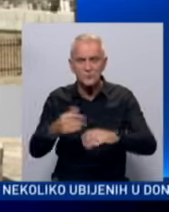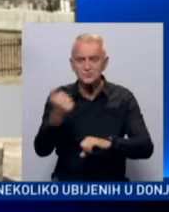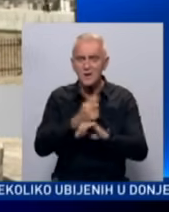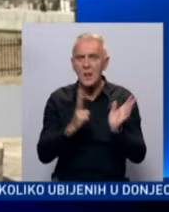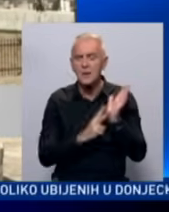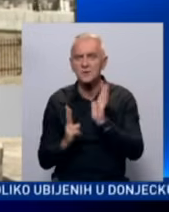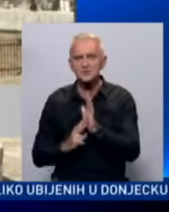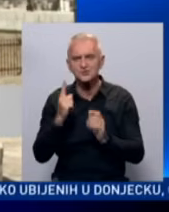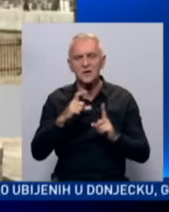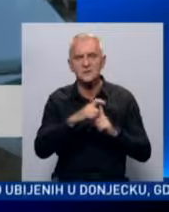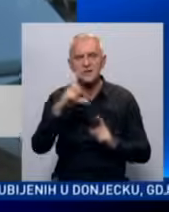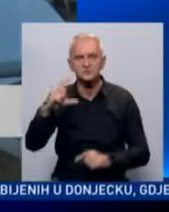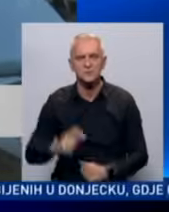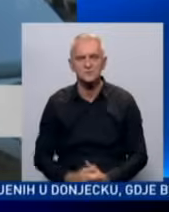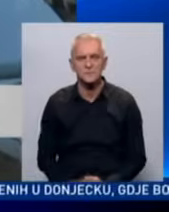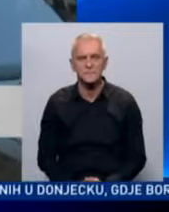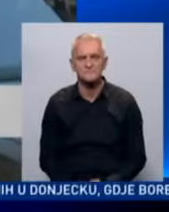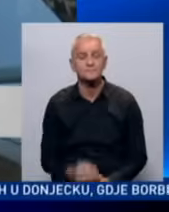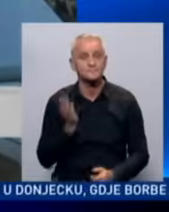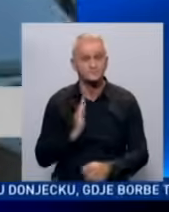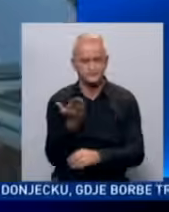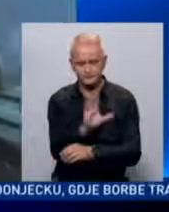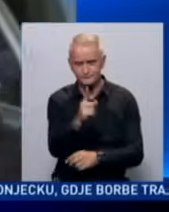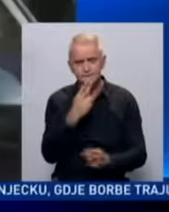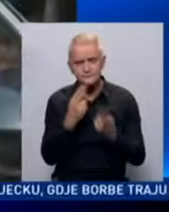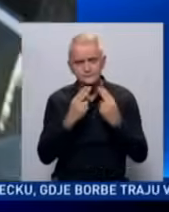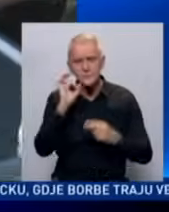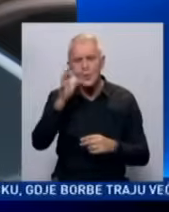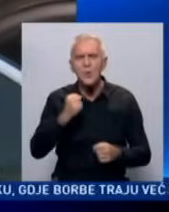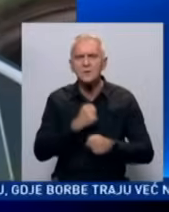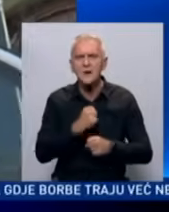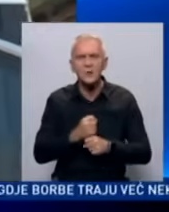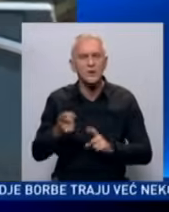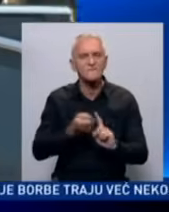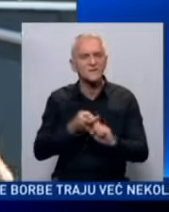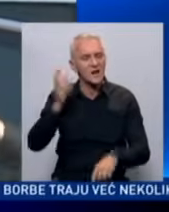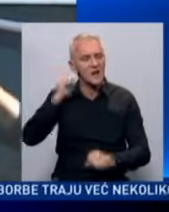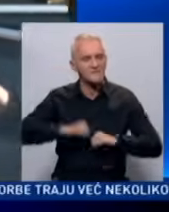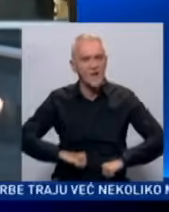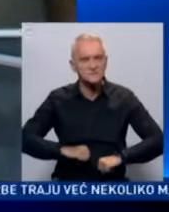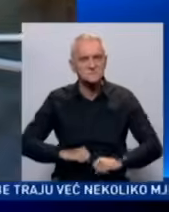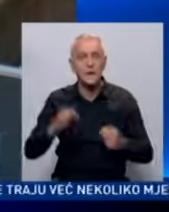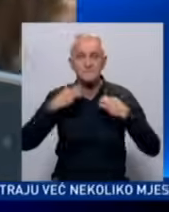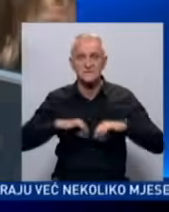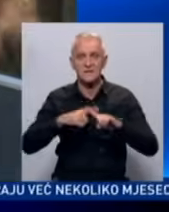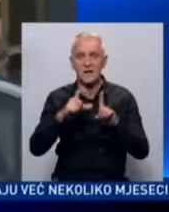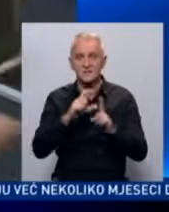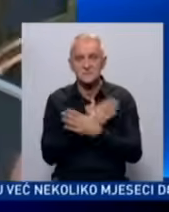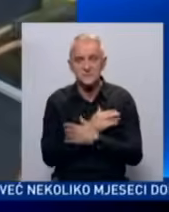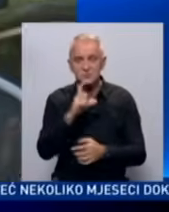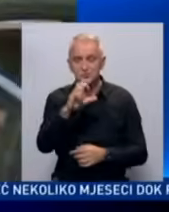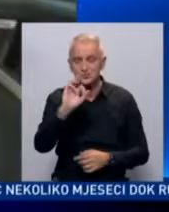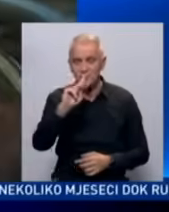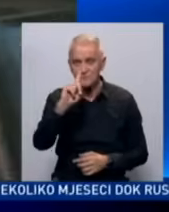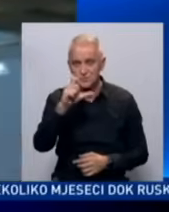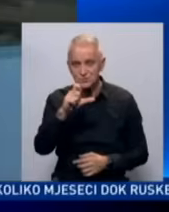Nerminom Nikšićem i Draganom Čovićem. Delegacija će razgovarati o funkcionisanju federalne vlasti. Predsjednik HDZ-a Bosne i Hercegovine Dragan